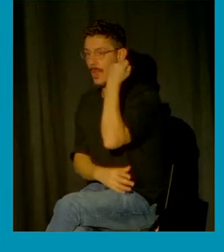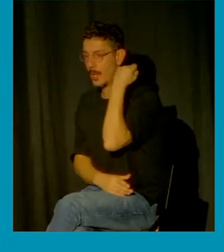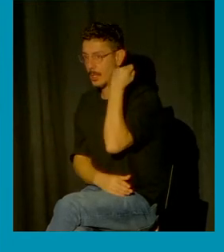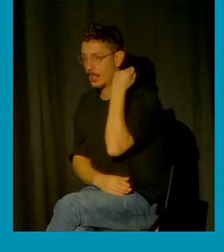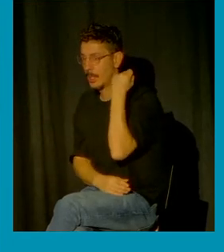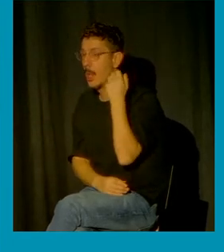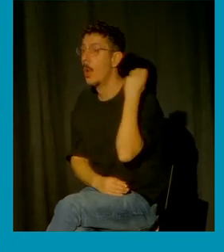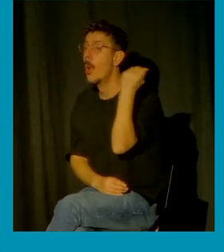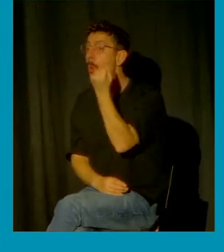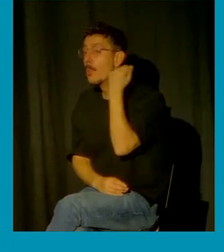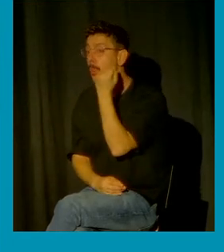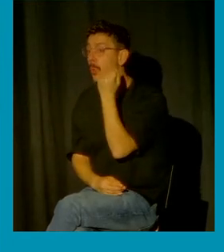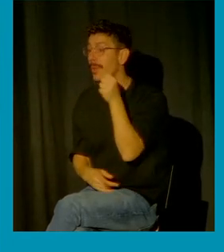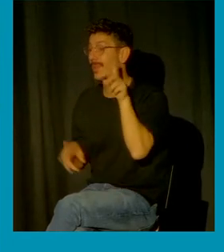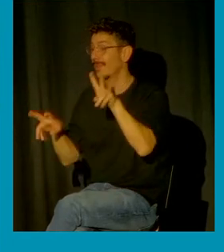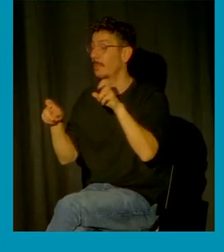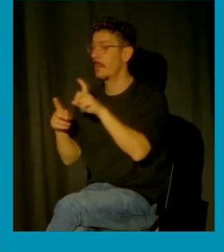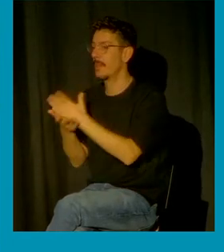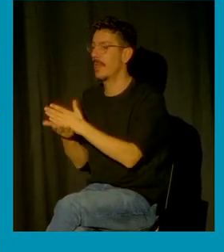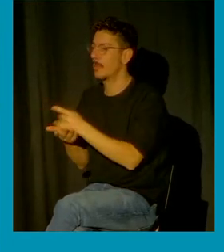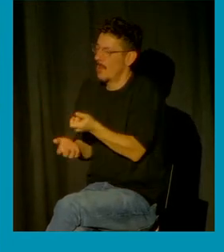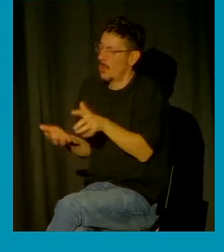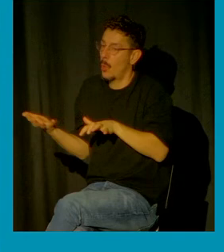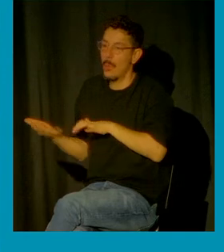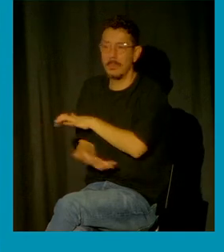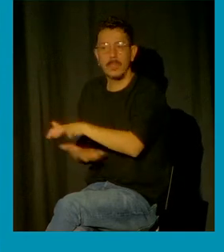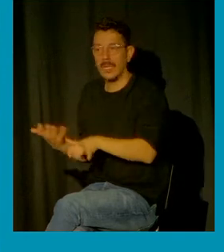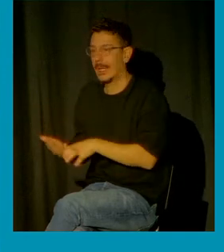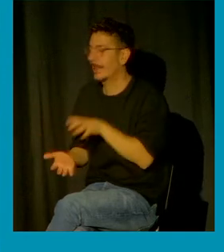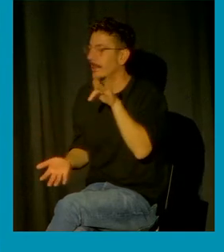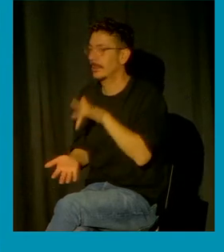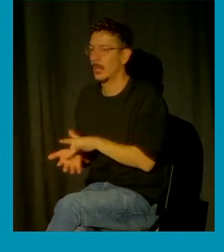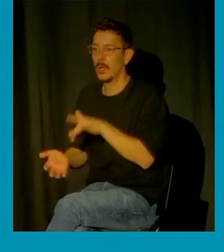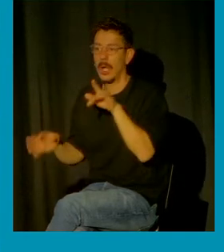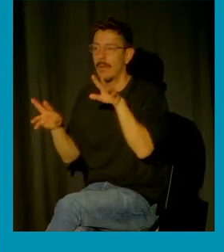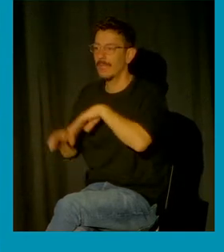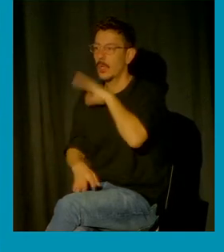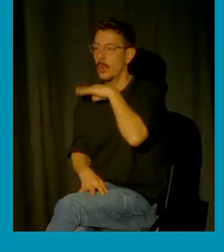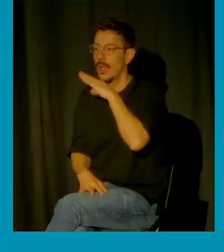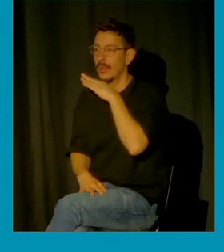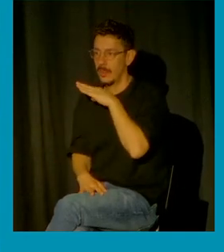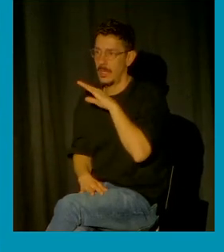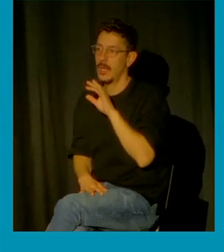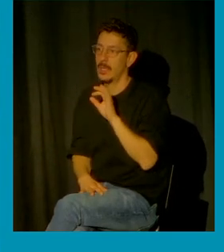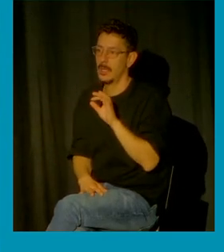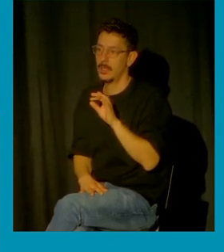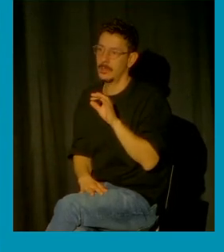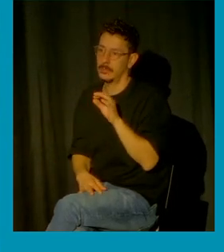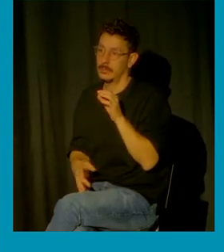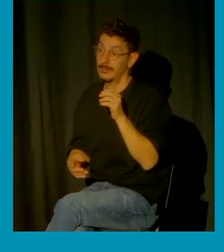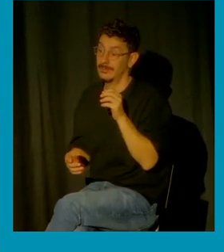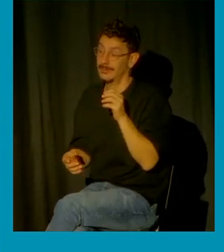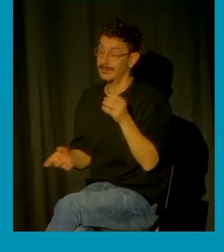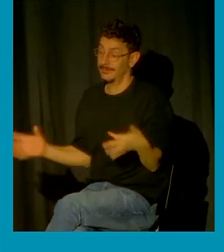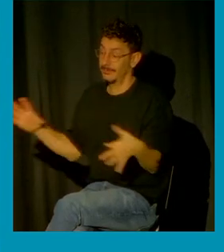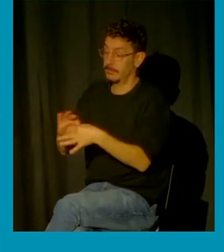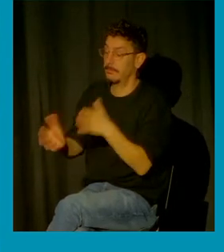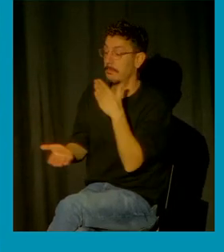un tema molt molt molt complicat aleshores en tema de violències la mediació és un institut que és